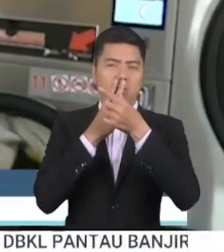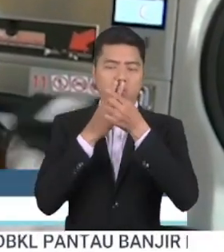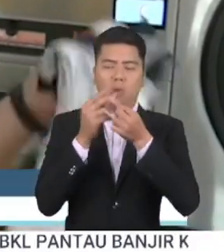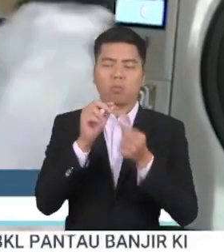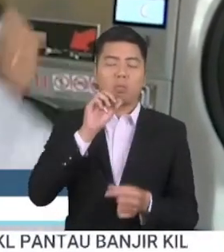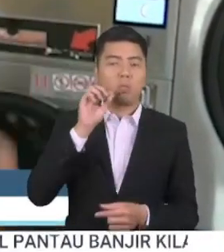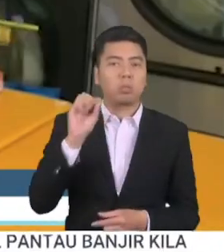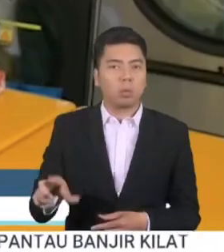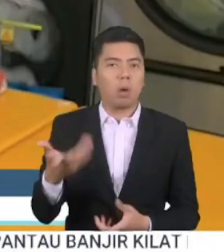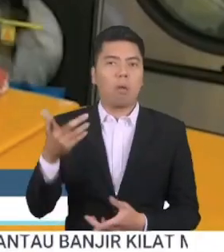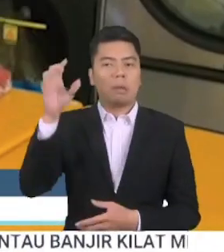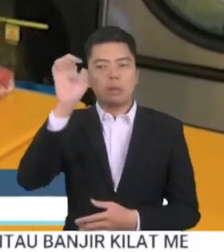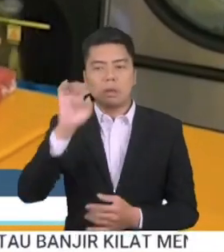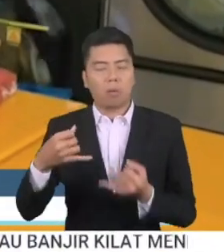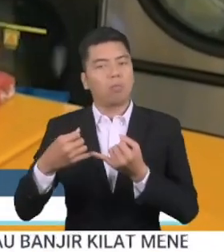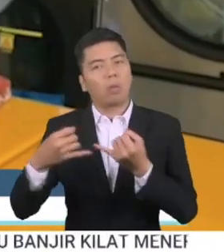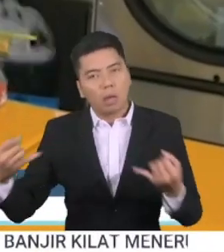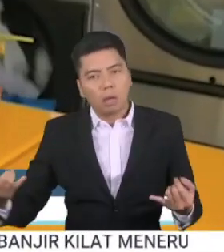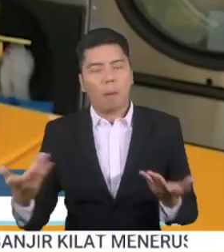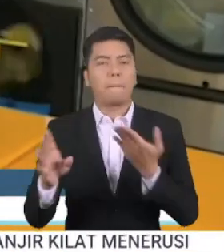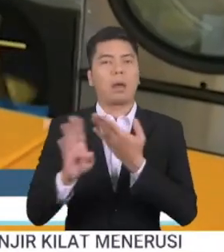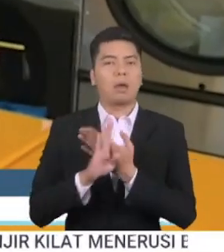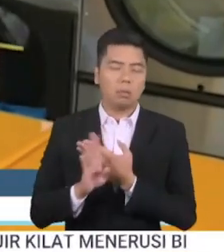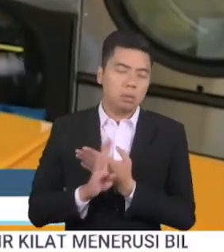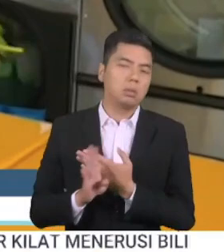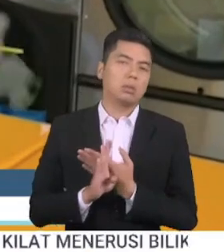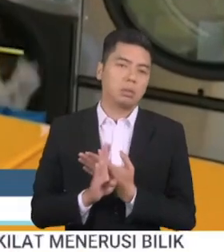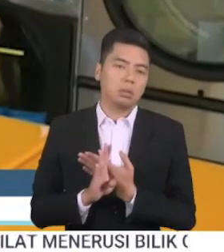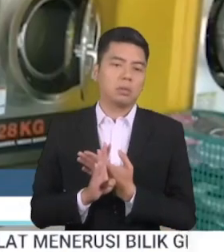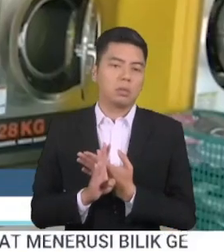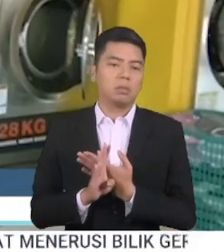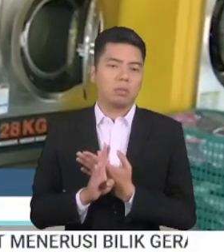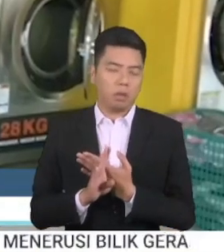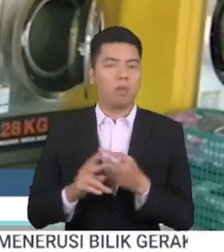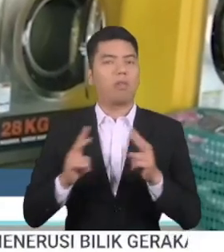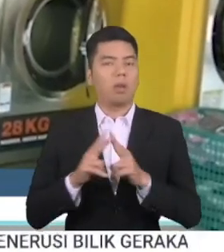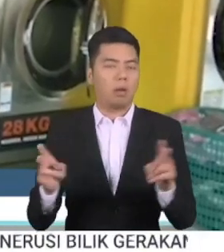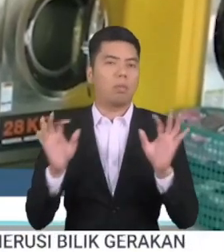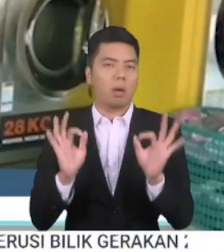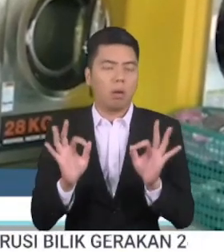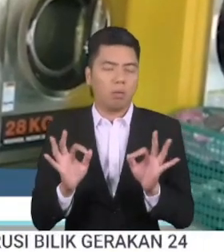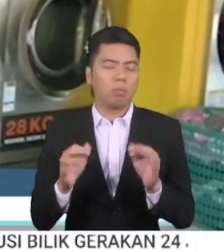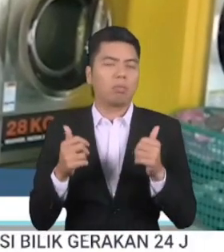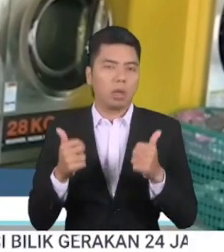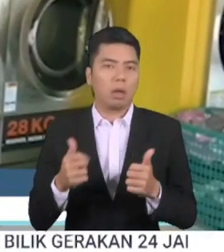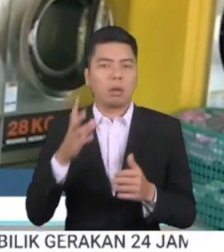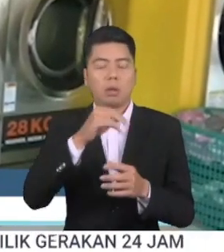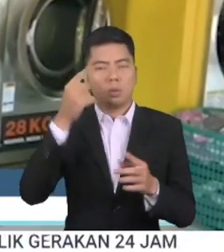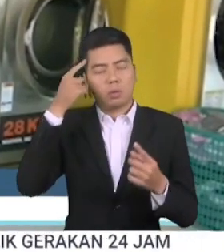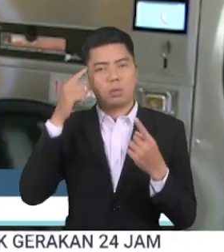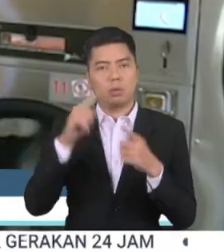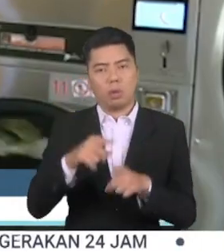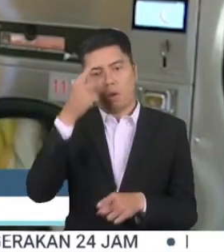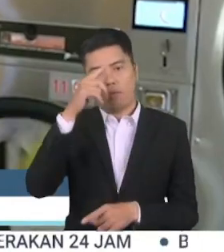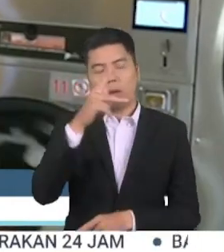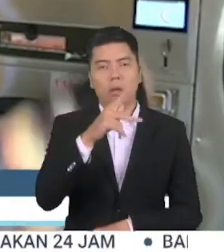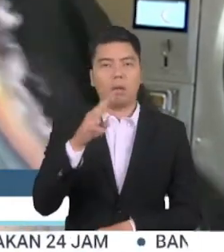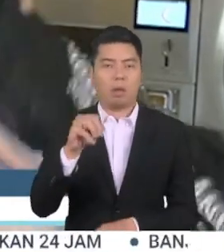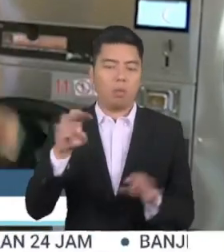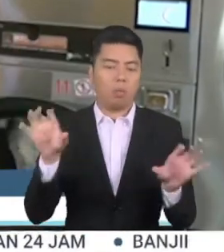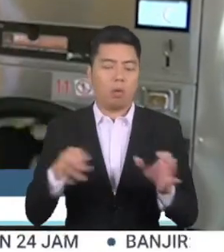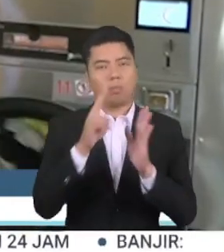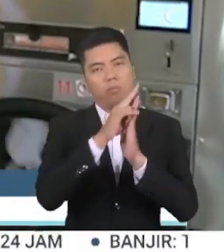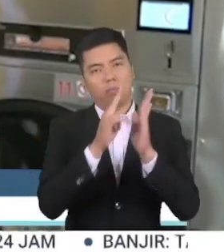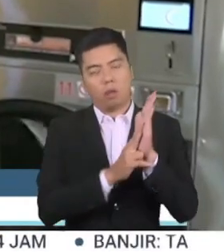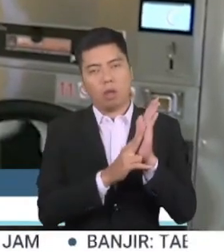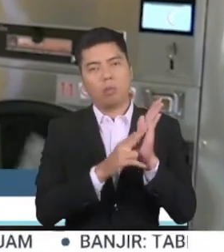kan. Bahayalah. So, eloklah. Bagus sangatlah. Sangat-sangat bagus. Saya setuju KKM buat macam tu. Buat